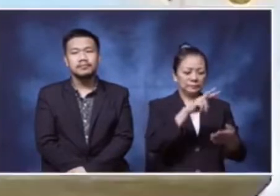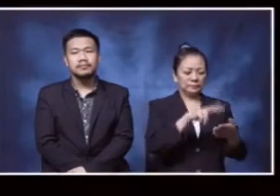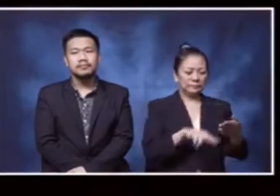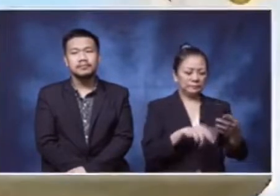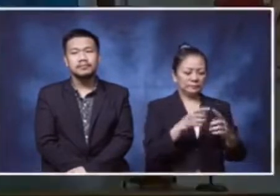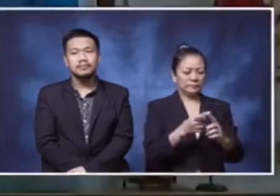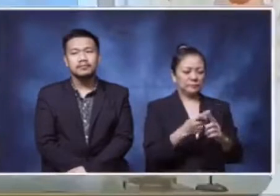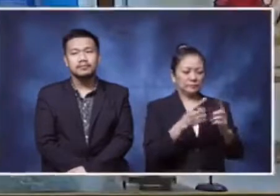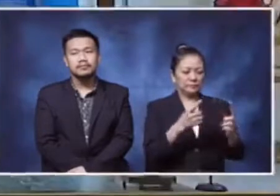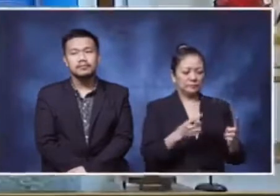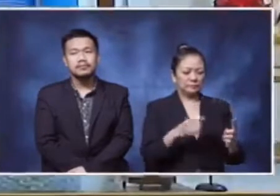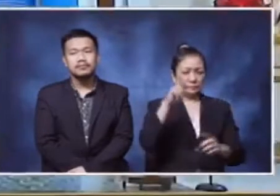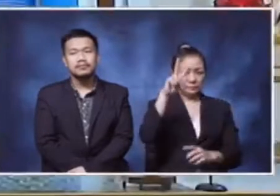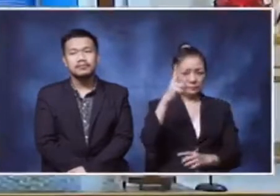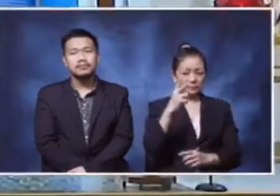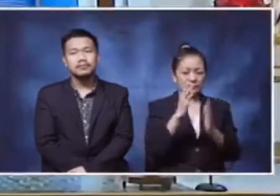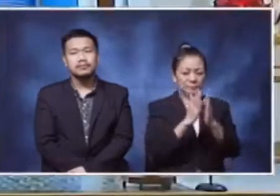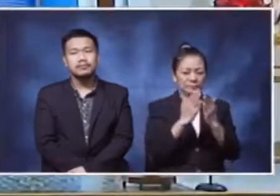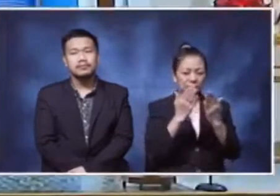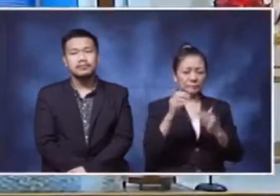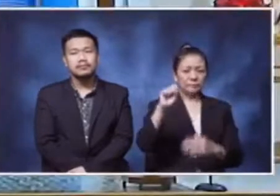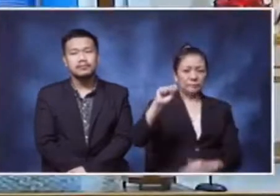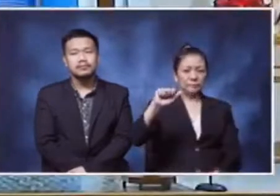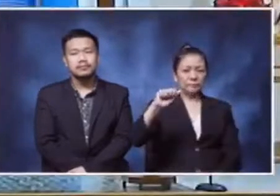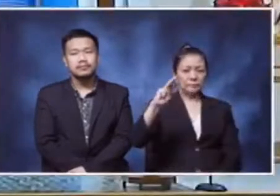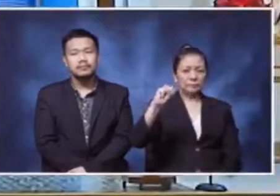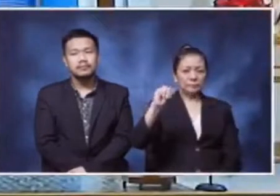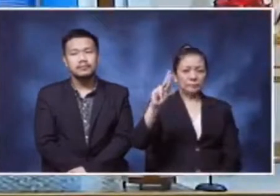Pagbasa mula sa ikalawang aklat ni Samuel.